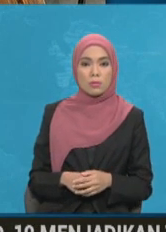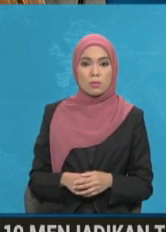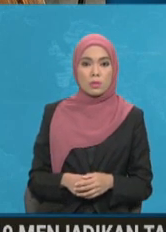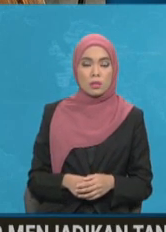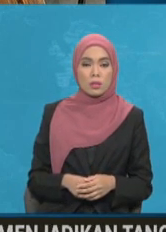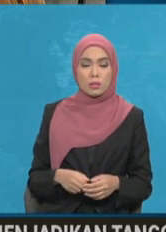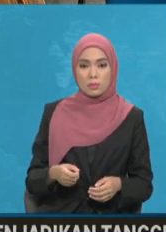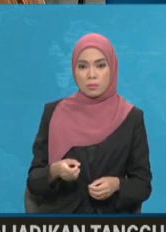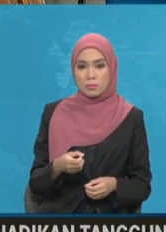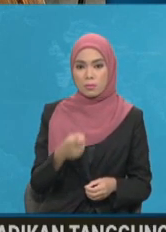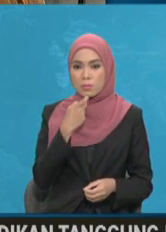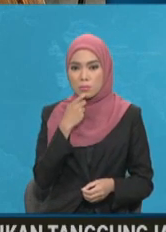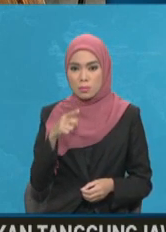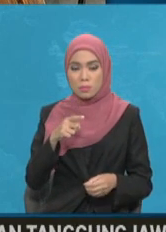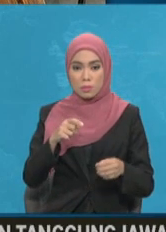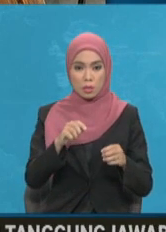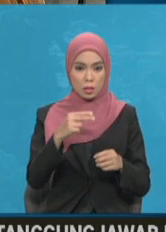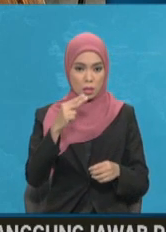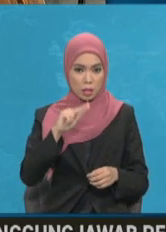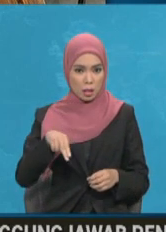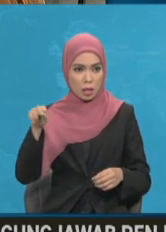menurunkan satu Merta sejajar